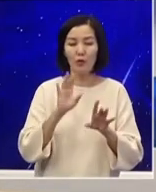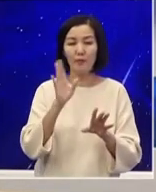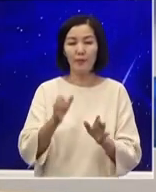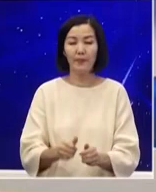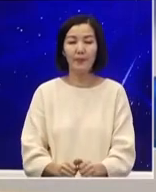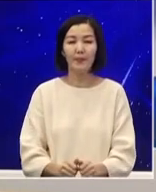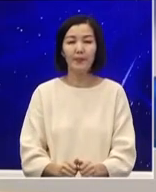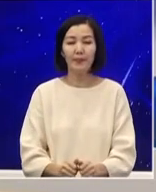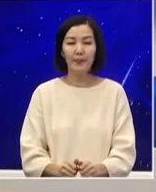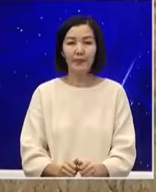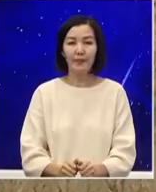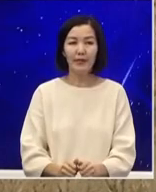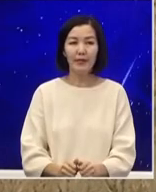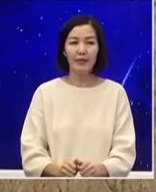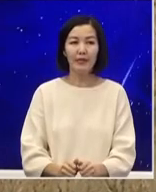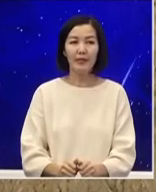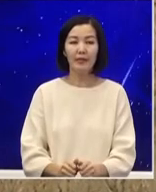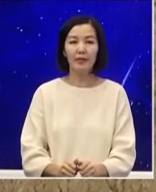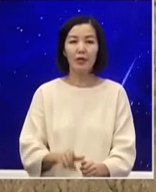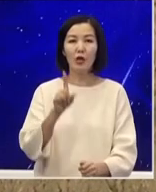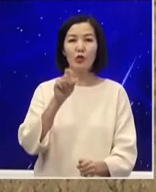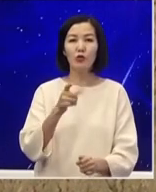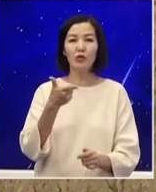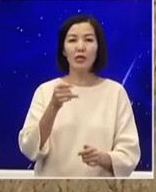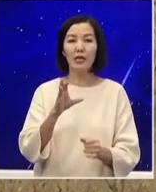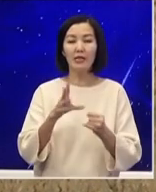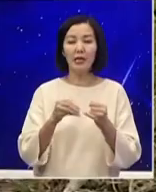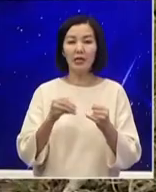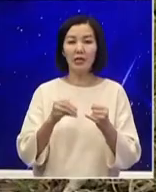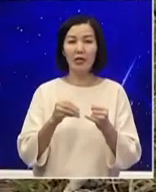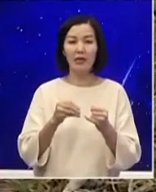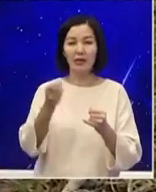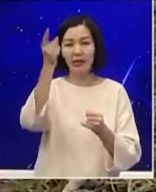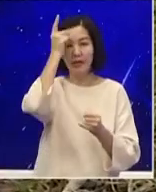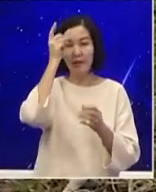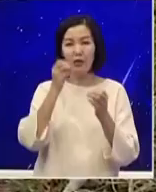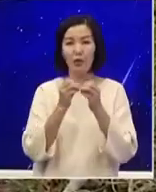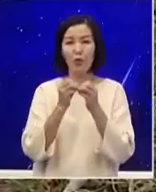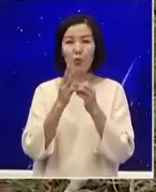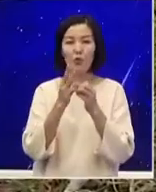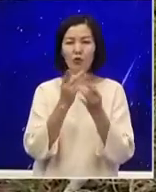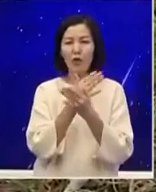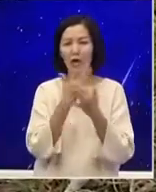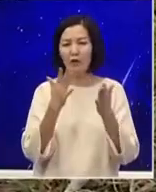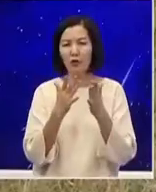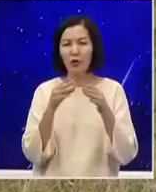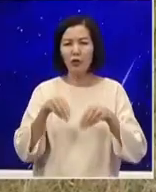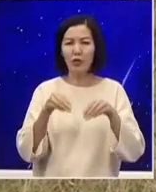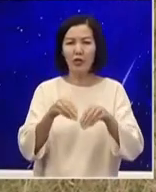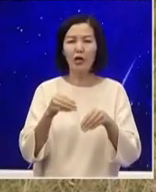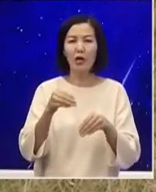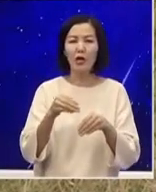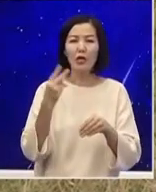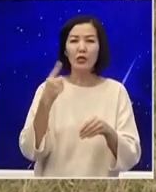тілшіміз тарқатсын. Мына 100 гектар алқапта германиялық шөптің 13 түрі егілген. Ерекшелігі тұқым 21